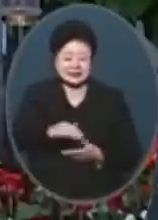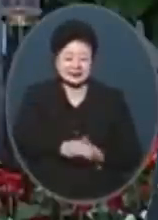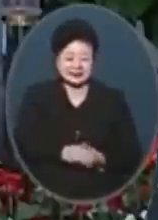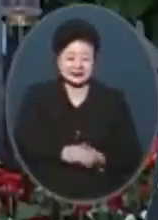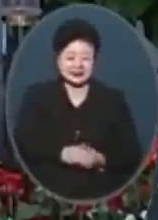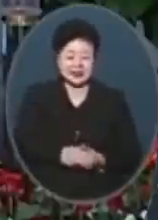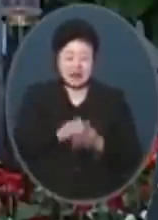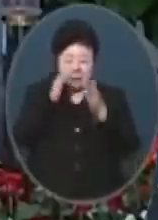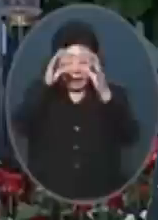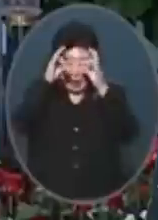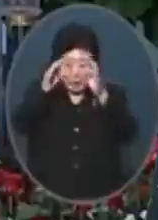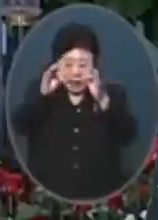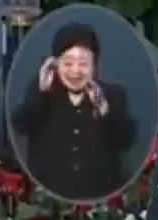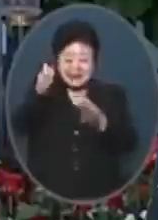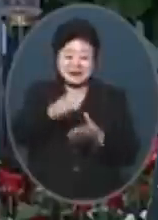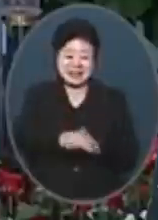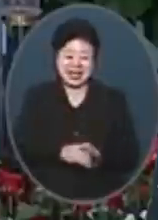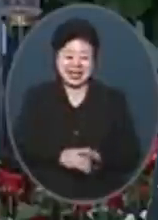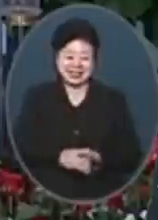바라봐야 합니다.